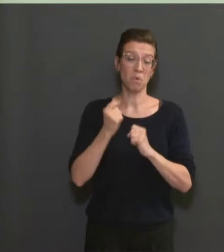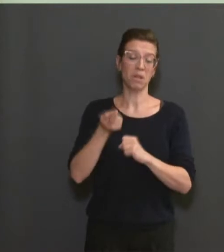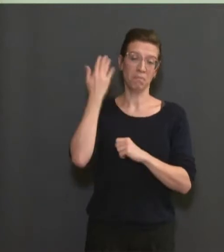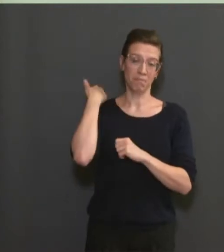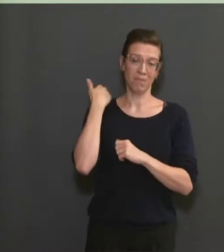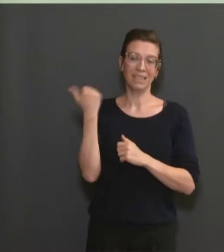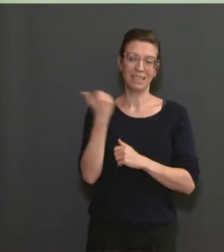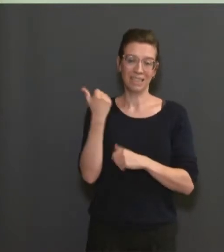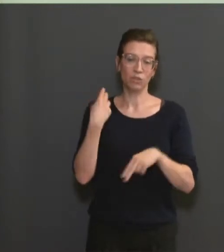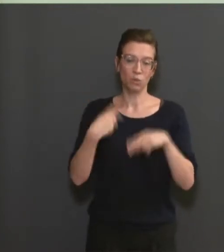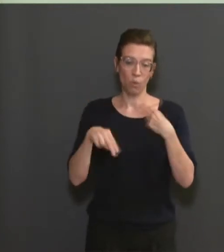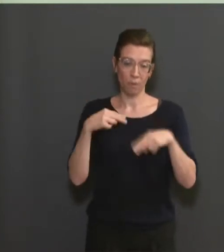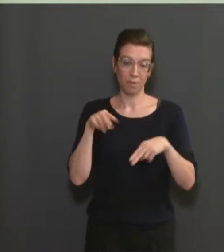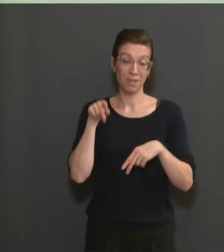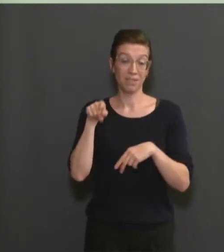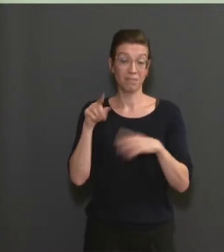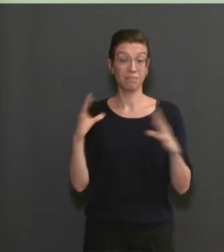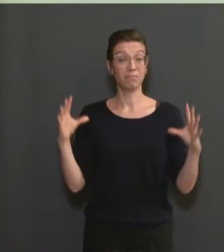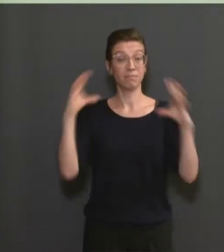dag.